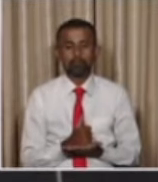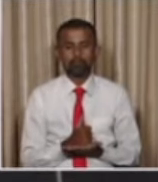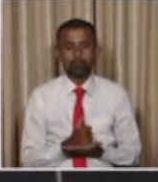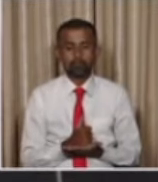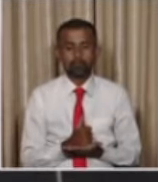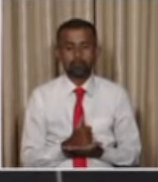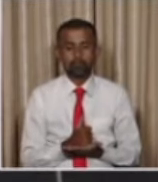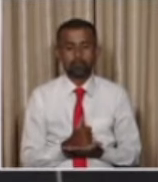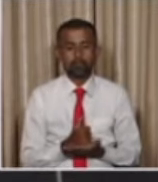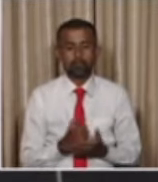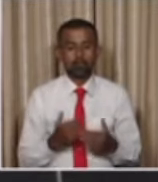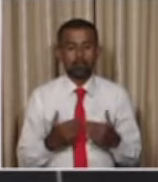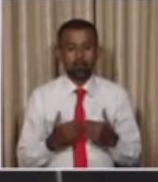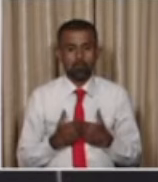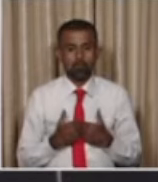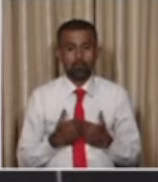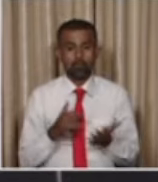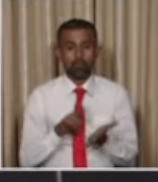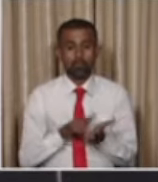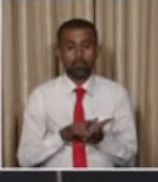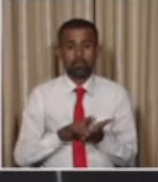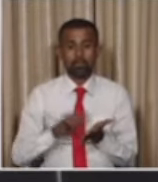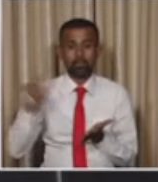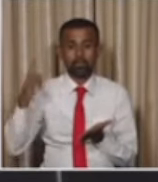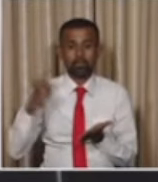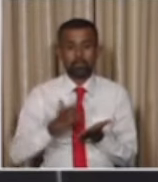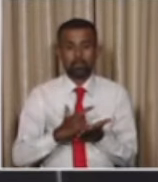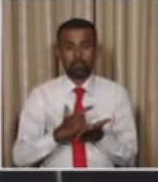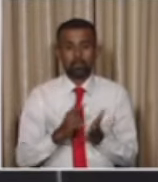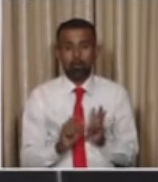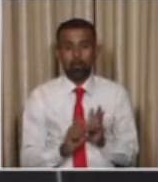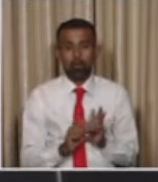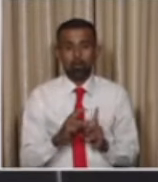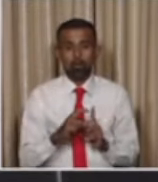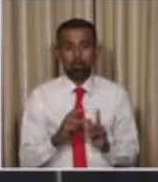මේ අපේ ආගමන දෙපාර්තමේන්තුවේ